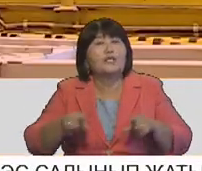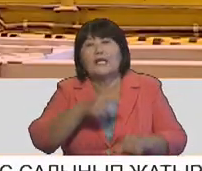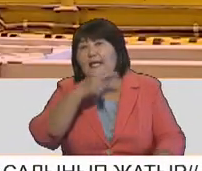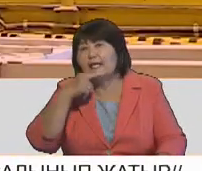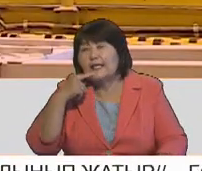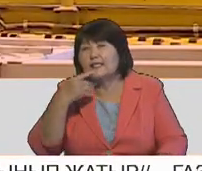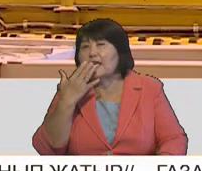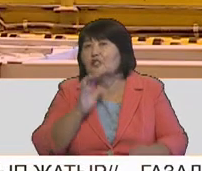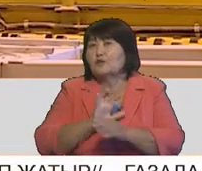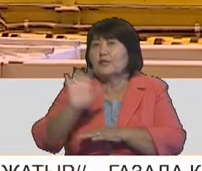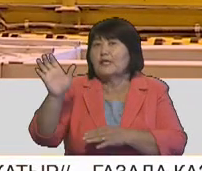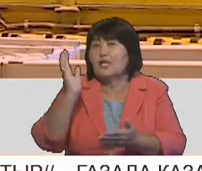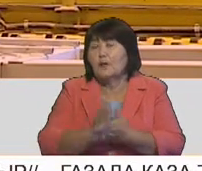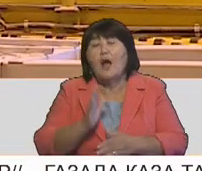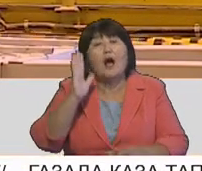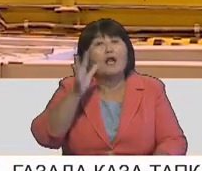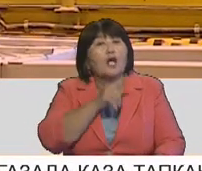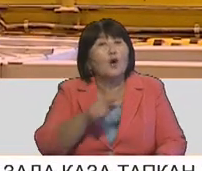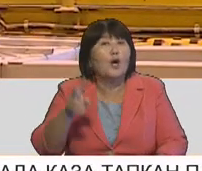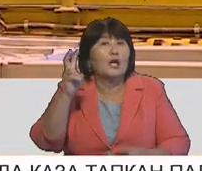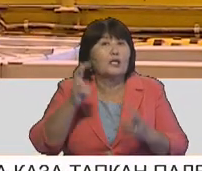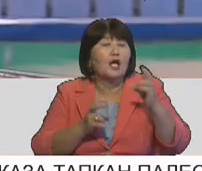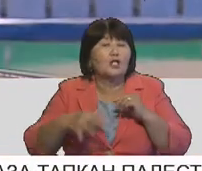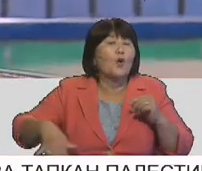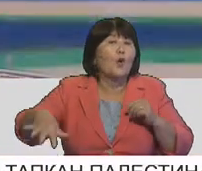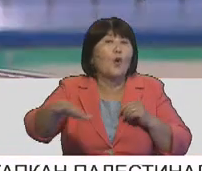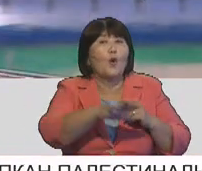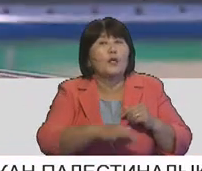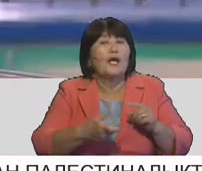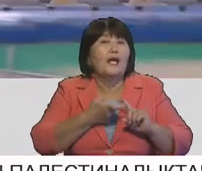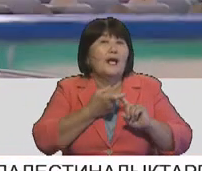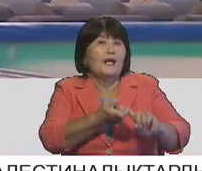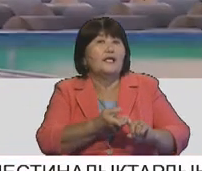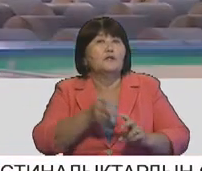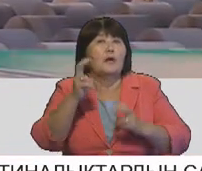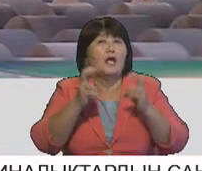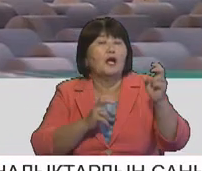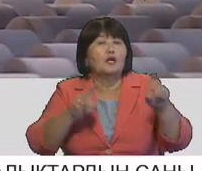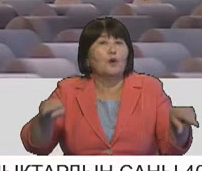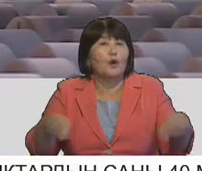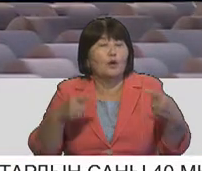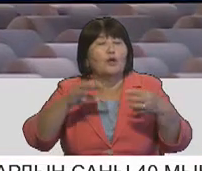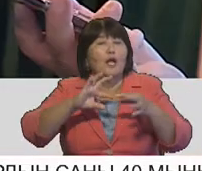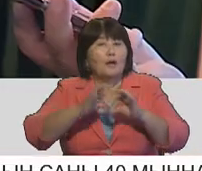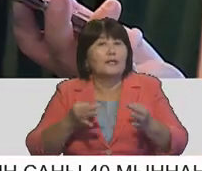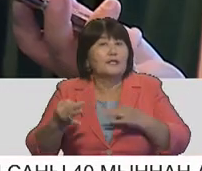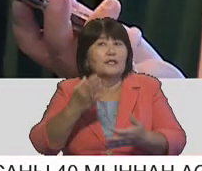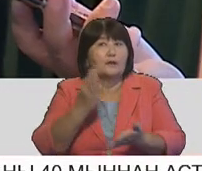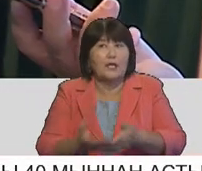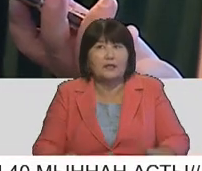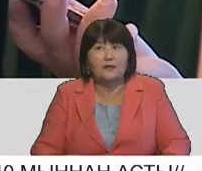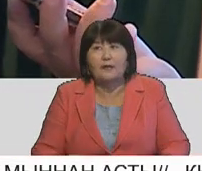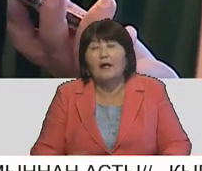Ресейге экспортқа жіберілген. Алдағы уақытта зауыт айналасында ілеспе кәсіпорындар құру жобасы пысықталып жатыр. Қазір